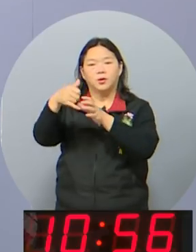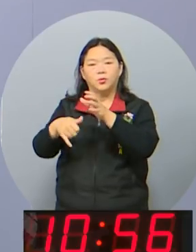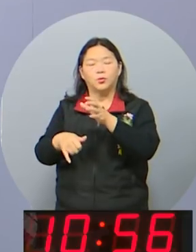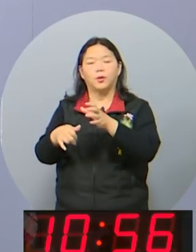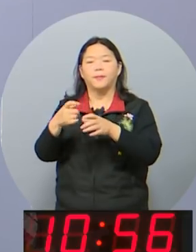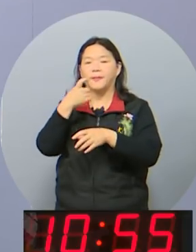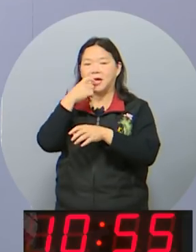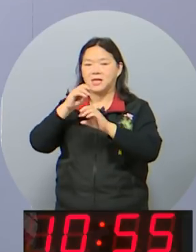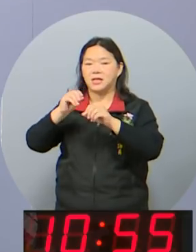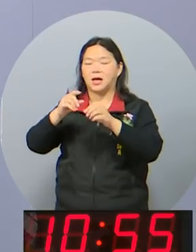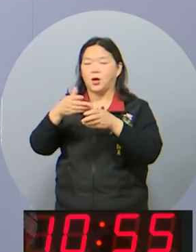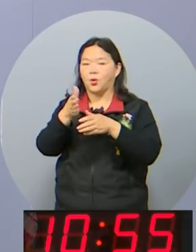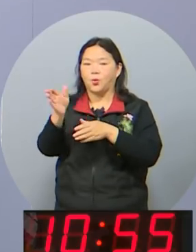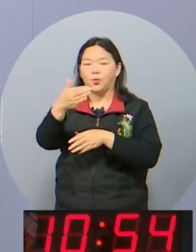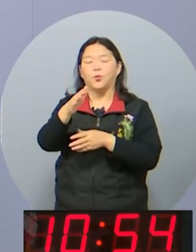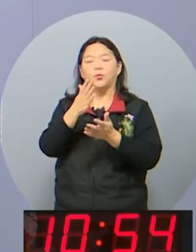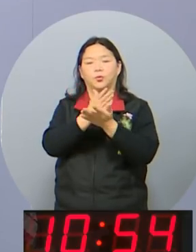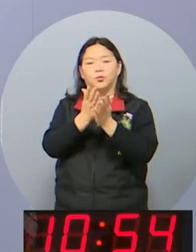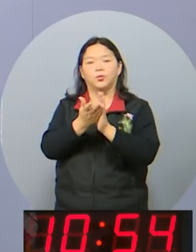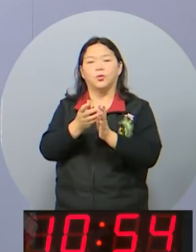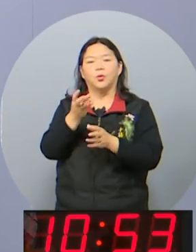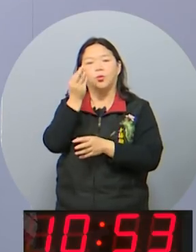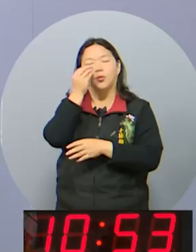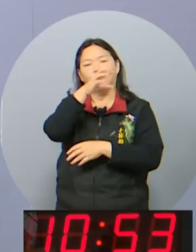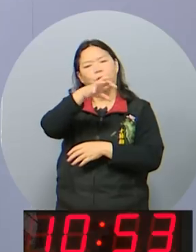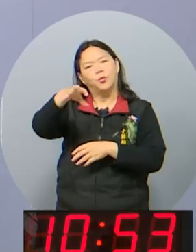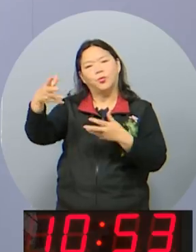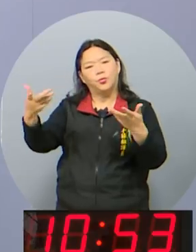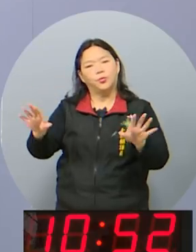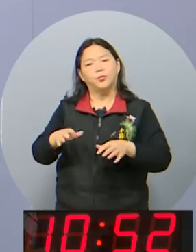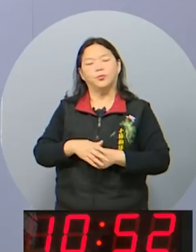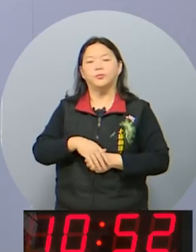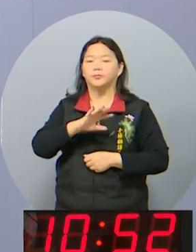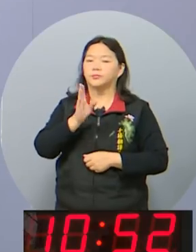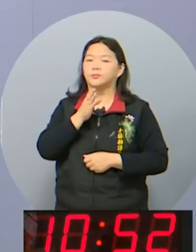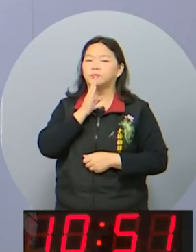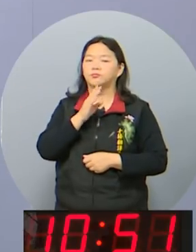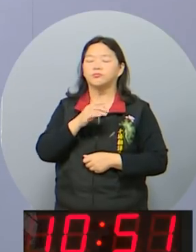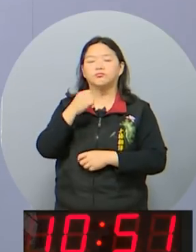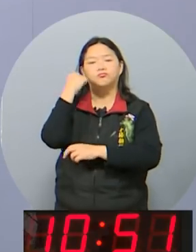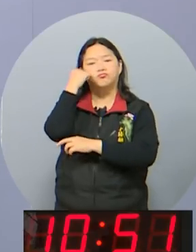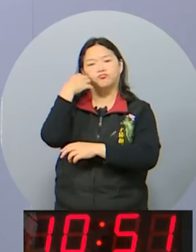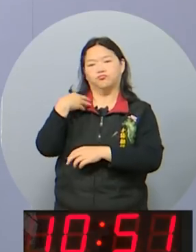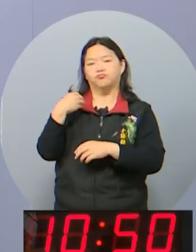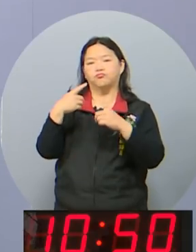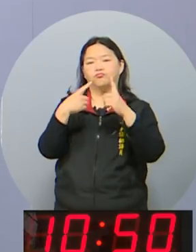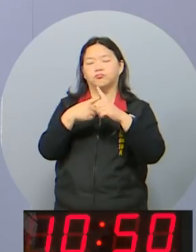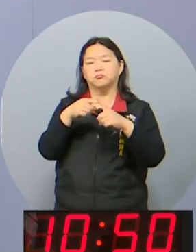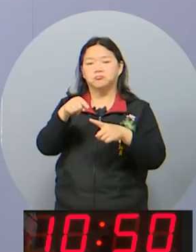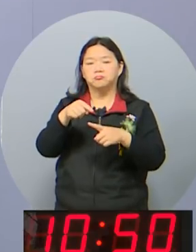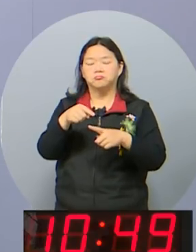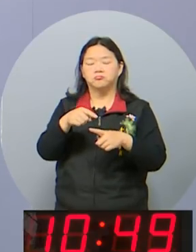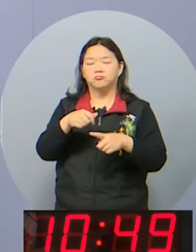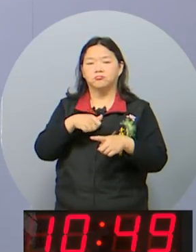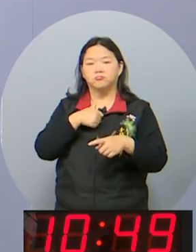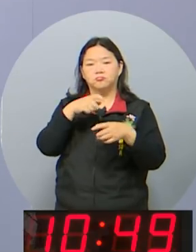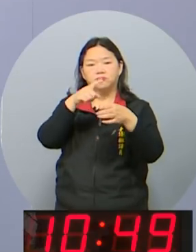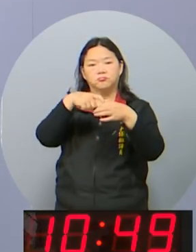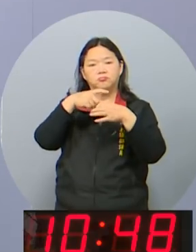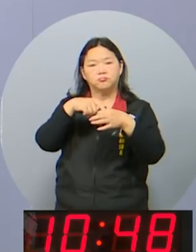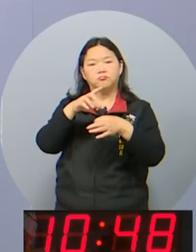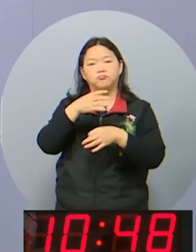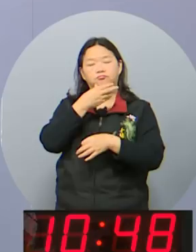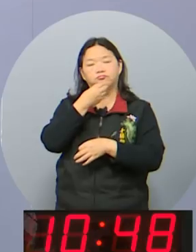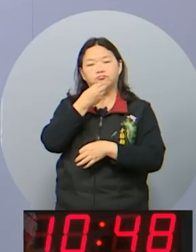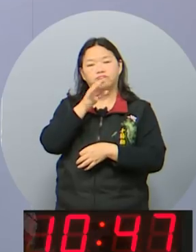白沙湾，那有很多的观光景点，但是我们 在地的乡亲却没有因为这样子而赚到他们那个赚到